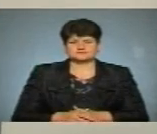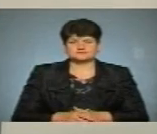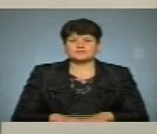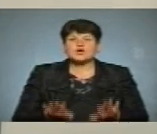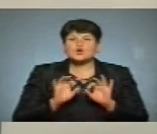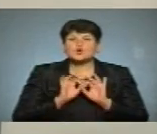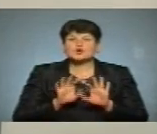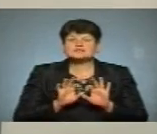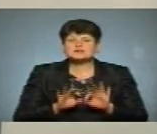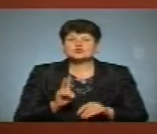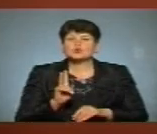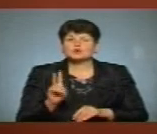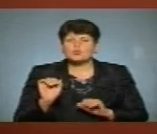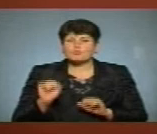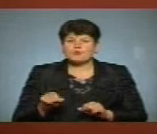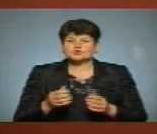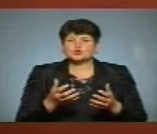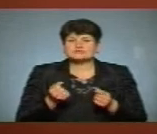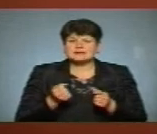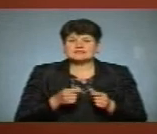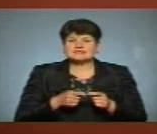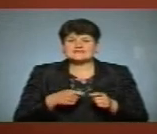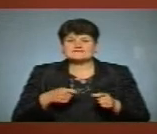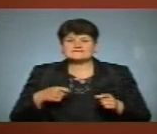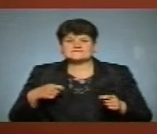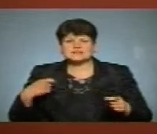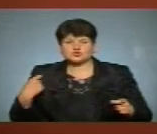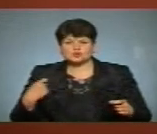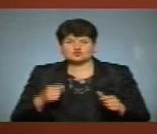Розкажіть, хто може отримати відстрочку від служби?